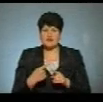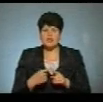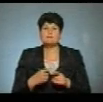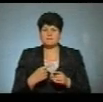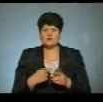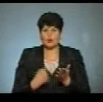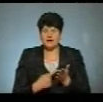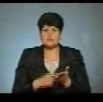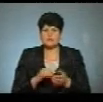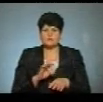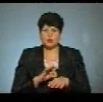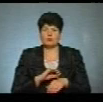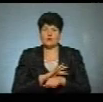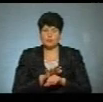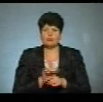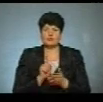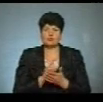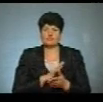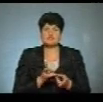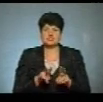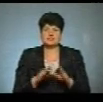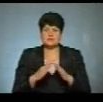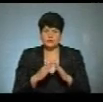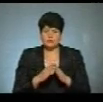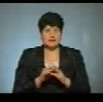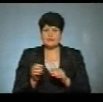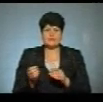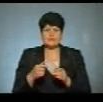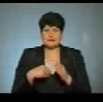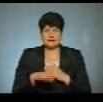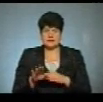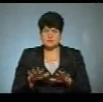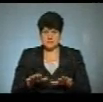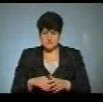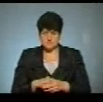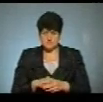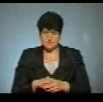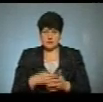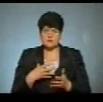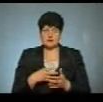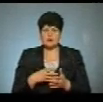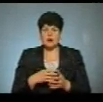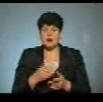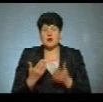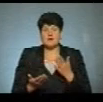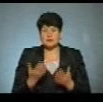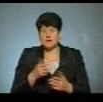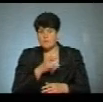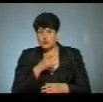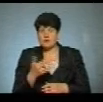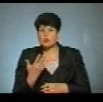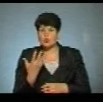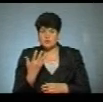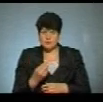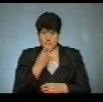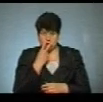коронавірус повинен був залишатися вдома та не покидати своє місце ізоляції, свою квартиру. Однак протягом кількох днів